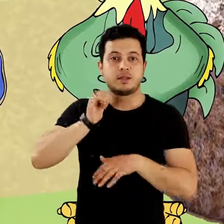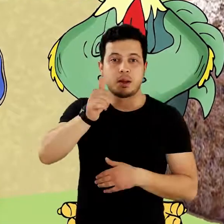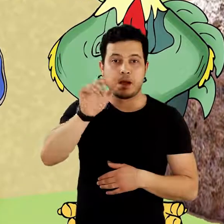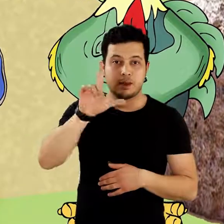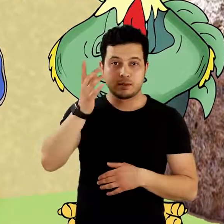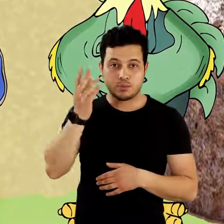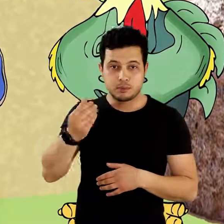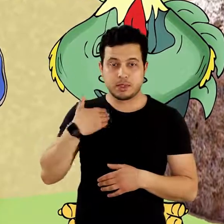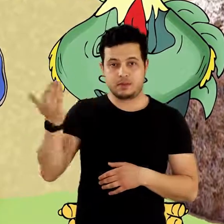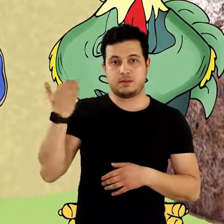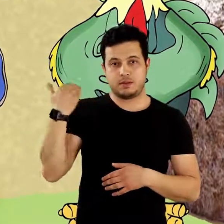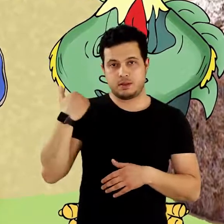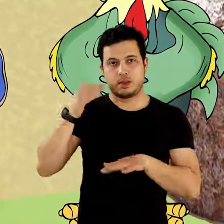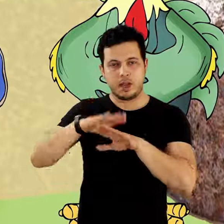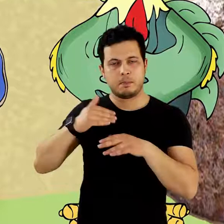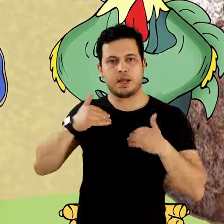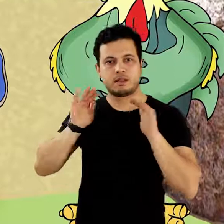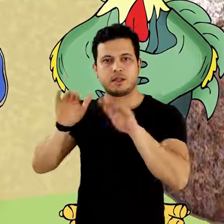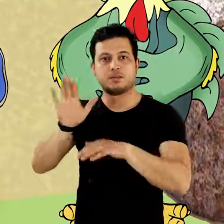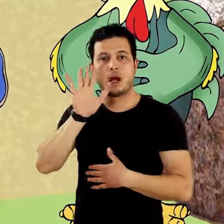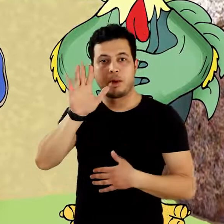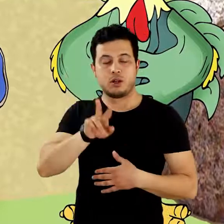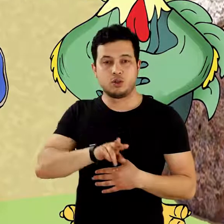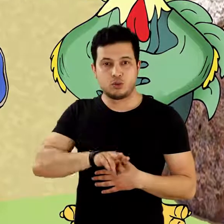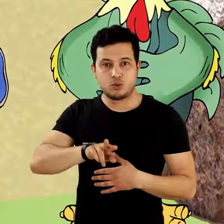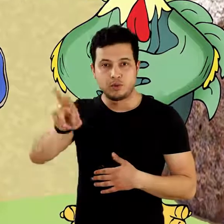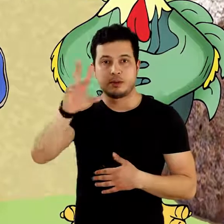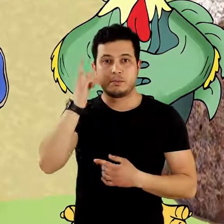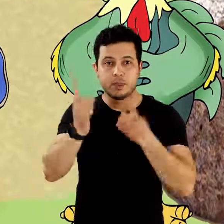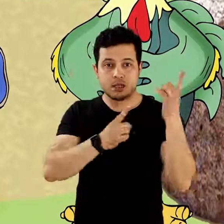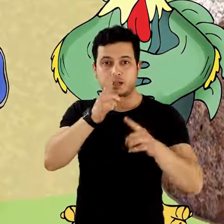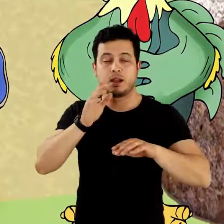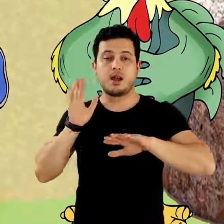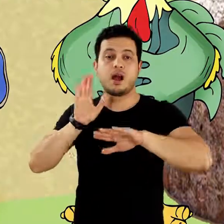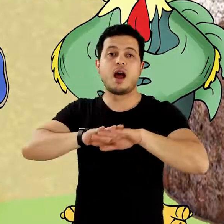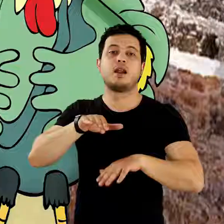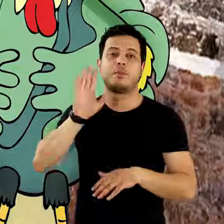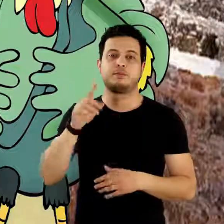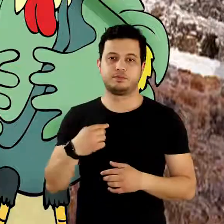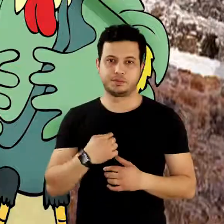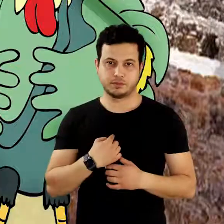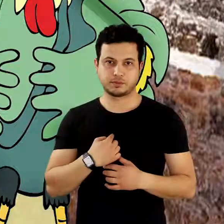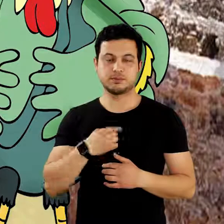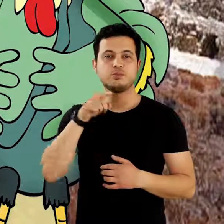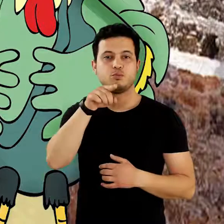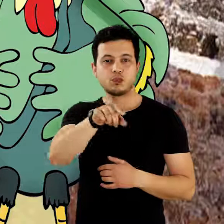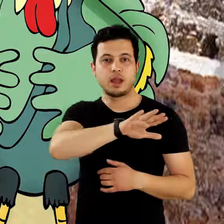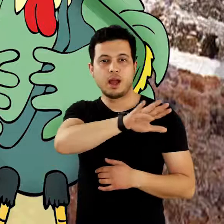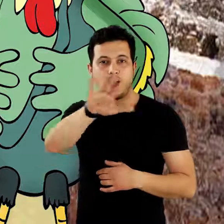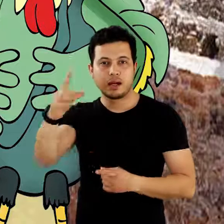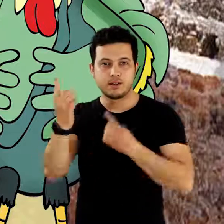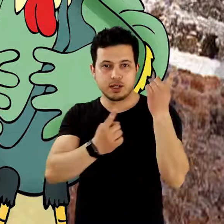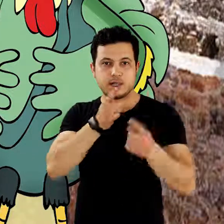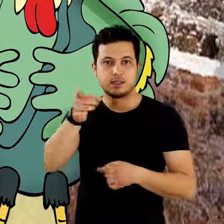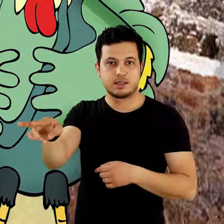ben gelirim. Ancak yolculuklarda hiçbir şeye müdahale etmem. Orada her şeyden siz